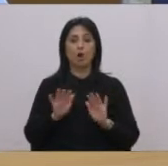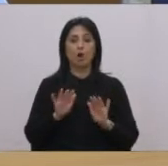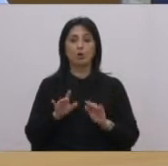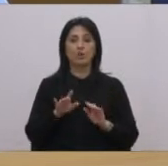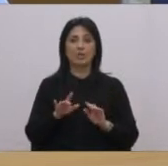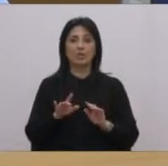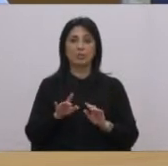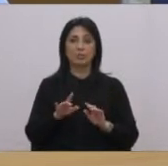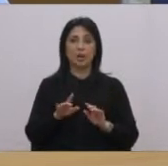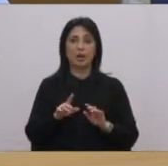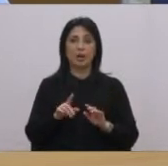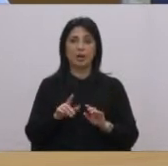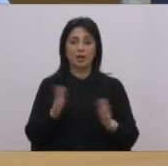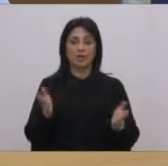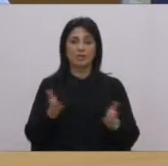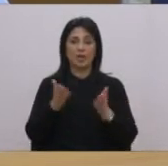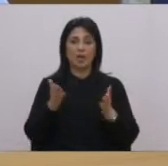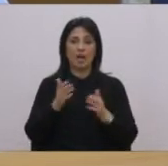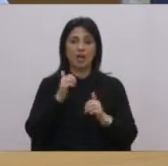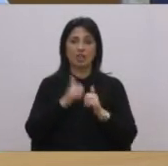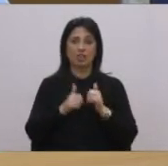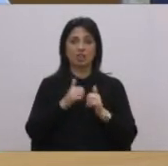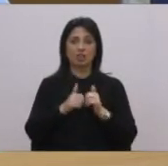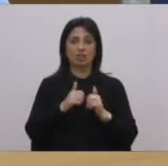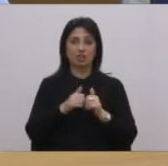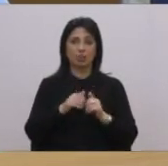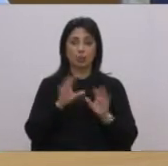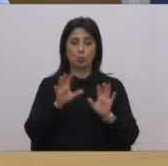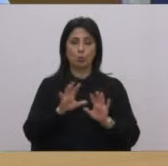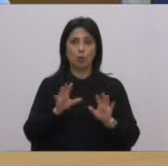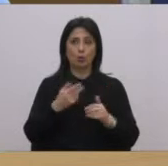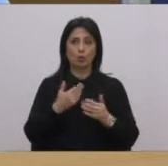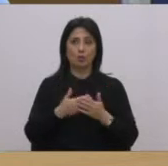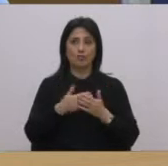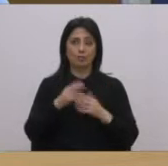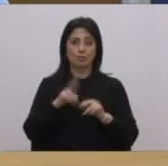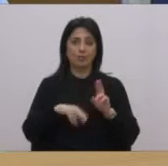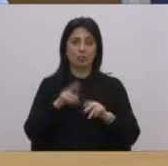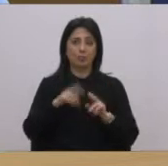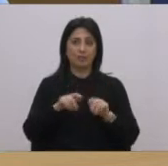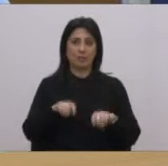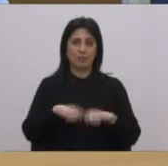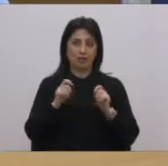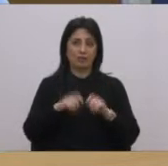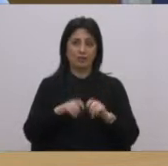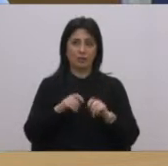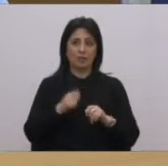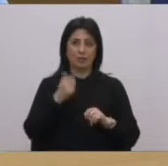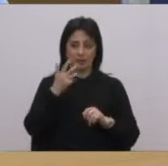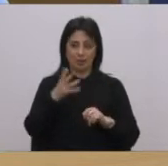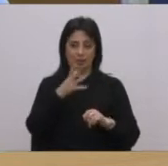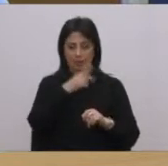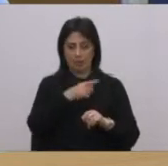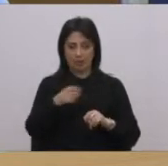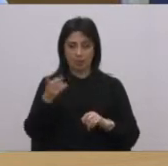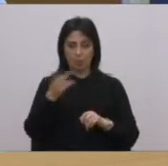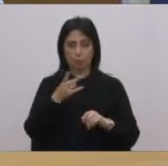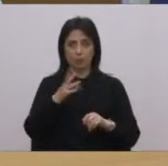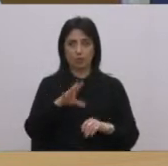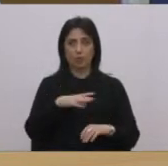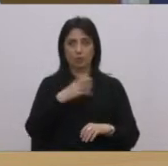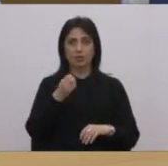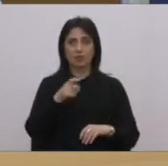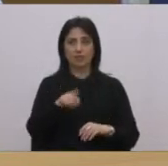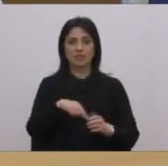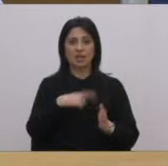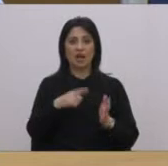რეალურად წაახალისა და ხშირია შემთხვევები უკანონო ასე თქვა მშენებლობის და დარღვევის. რამდენი ხანი უნდა იყოს კიდევ